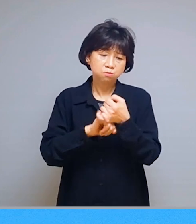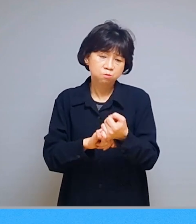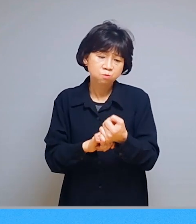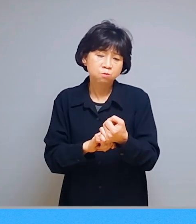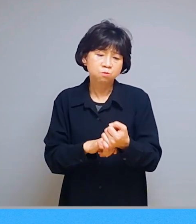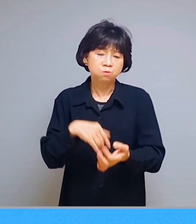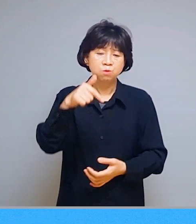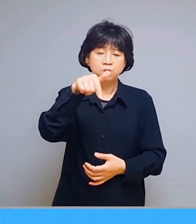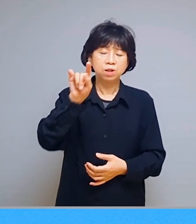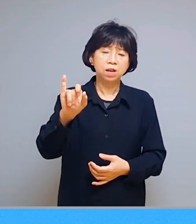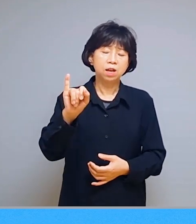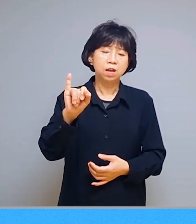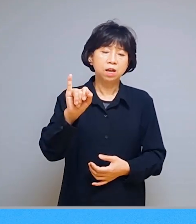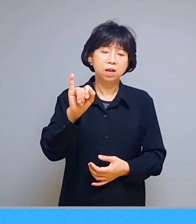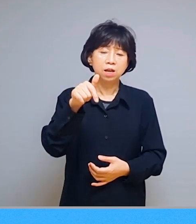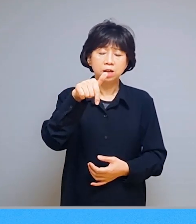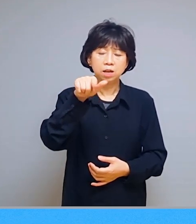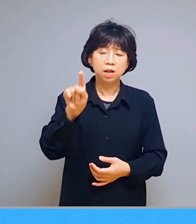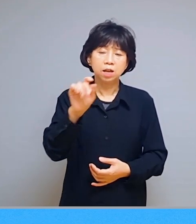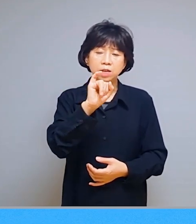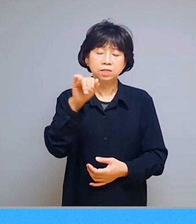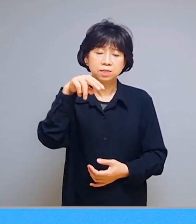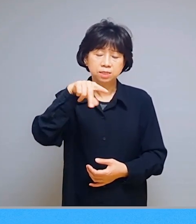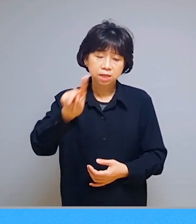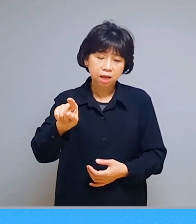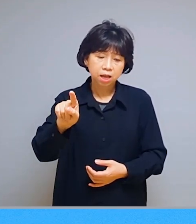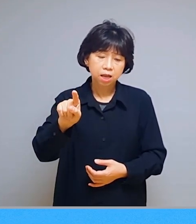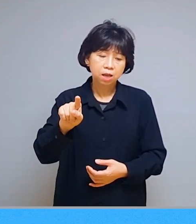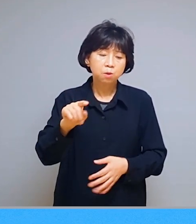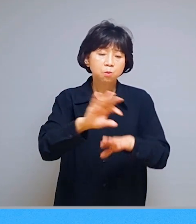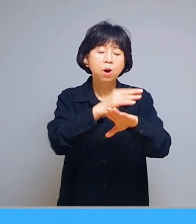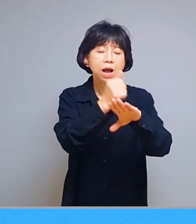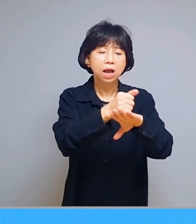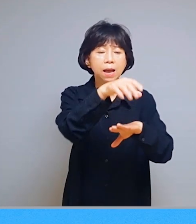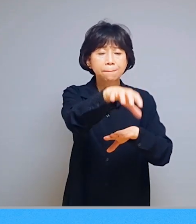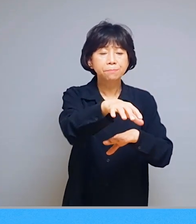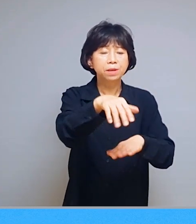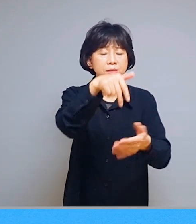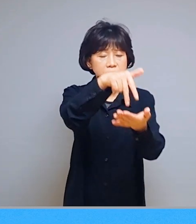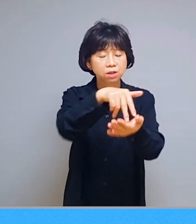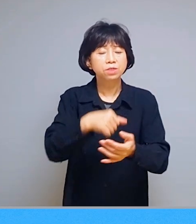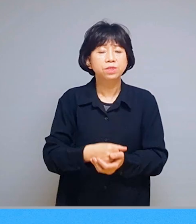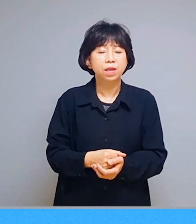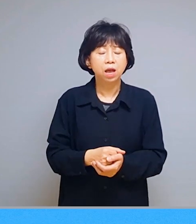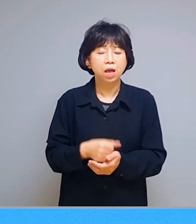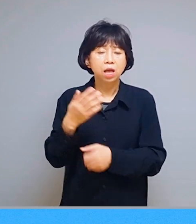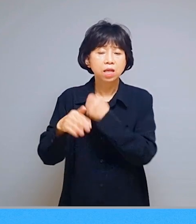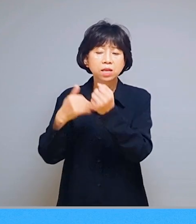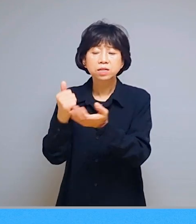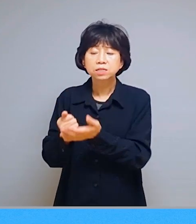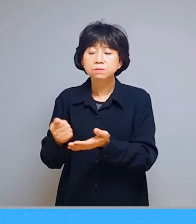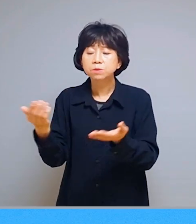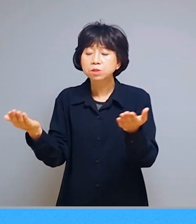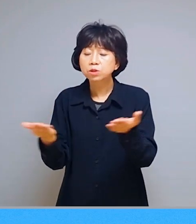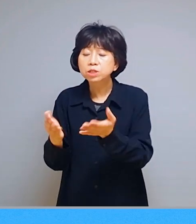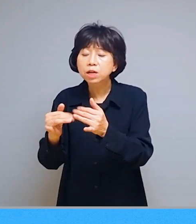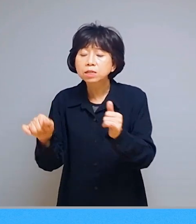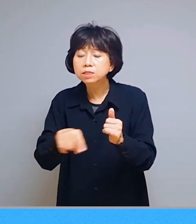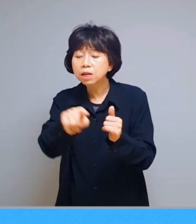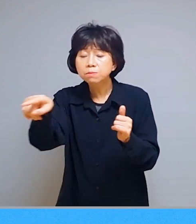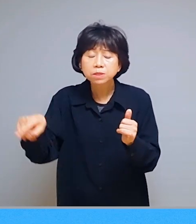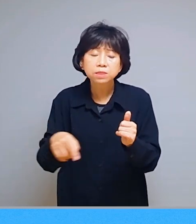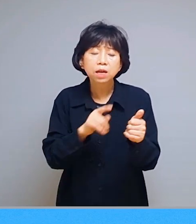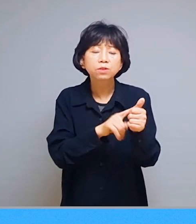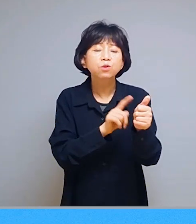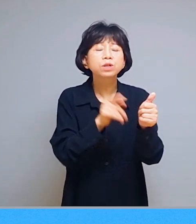황제 앞에 서게 될 것이다. 셋째, 하나님께서 너와 함께 항해하는 자들을 다 내게 주셨다. 여러분, 이 세